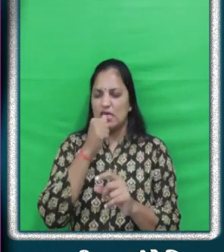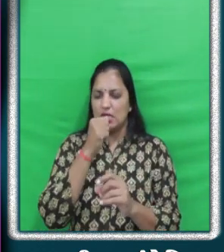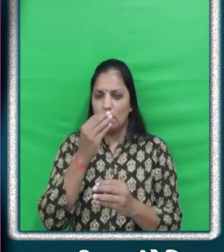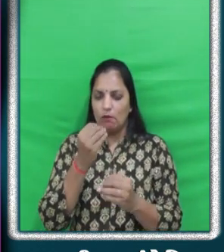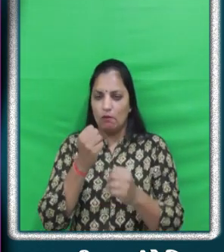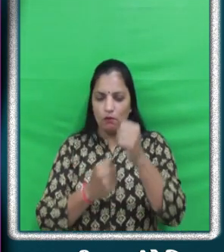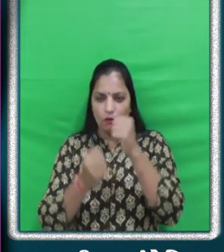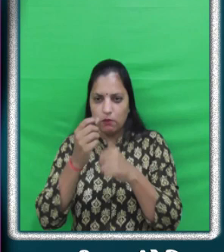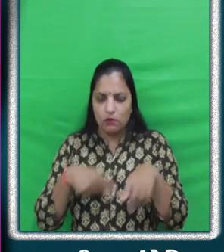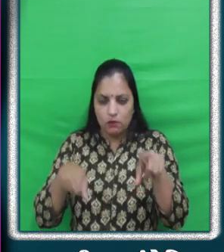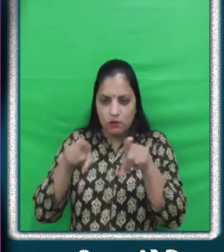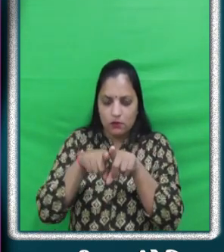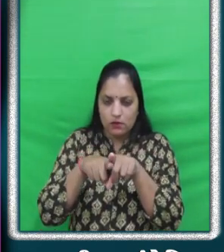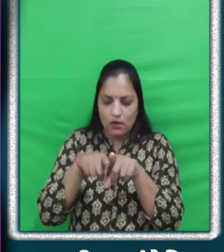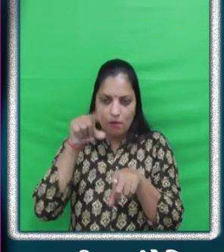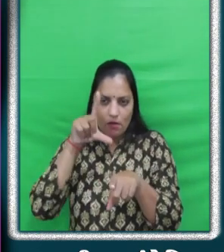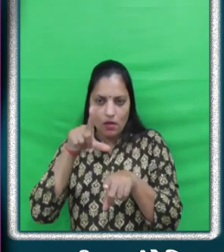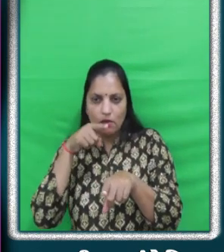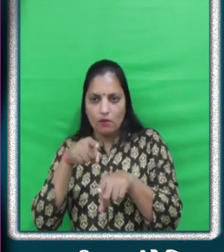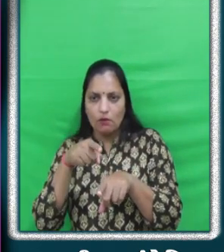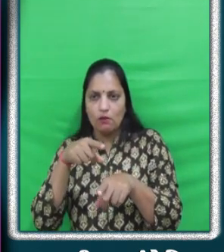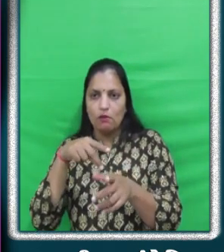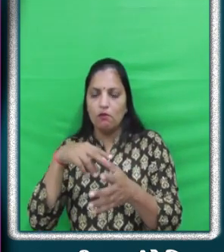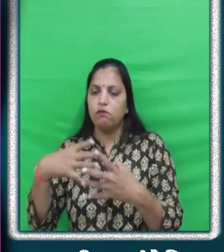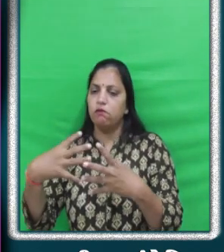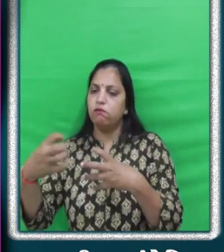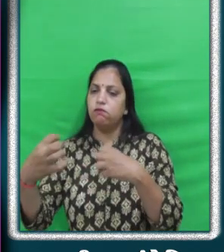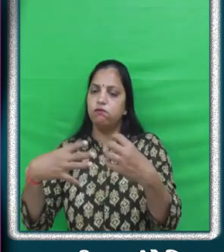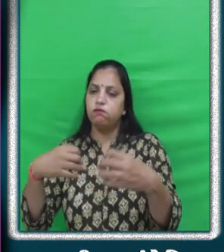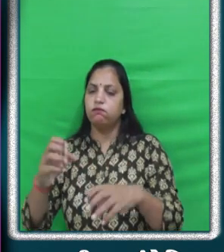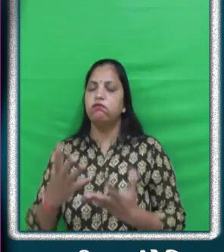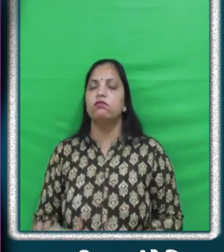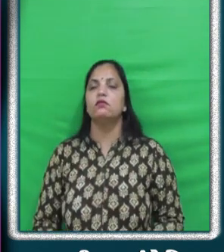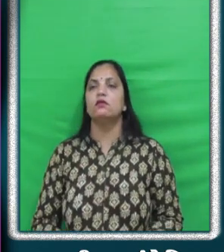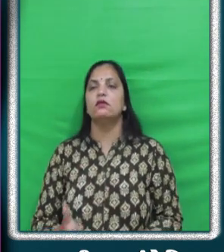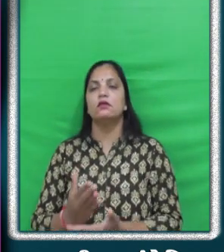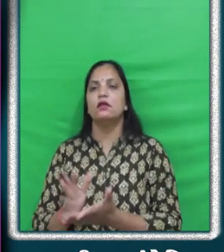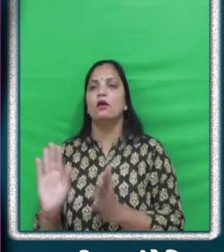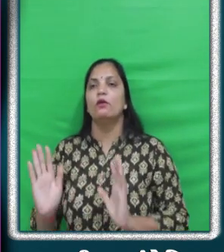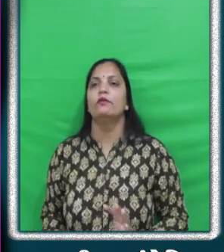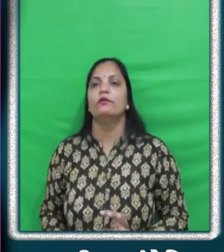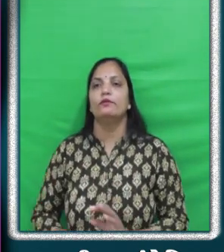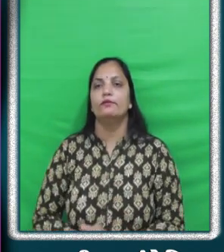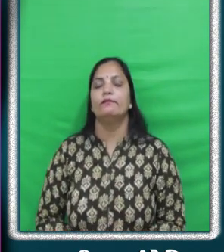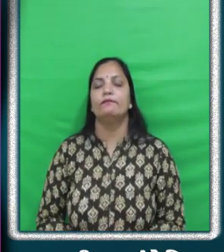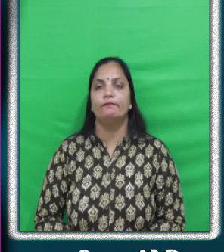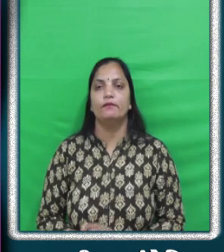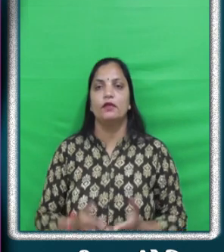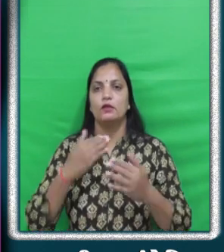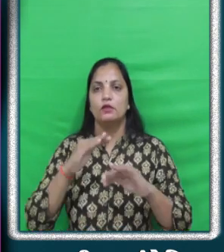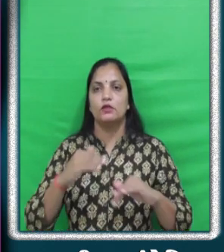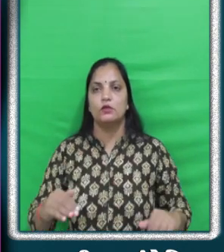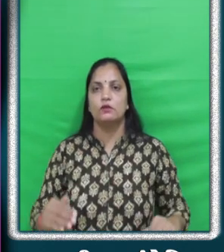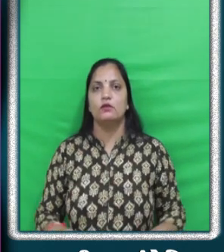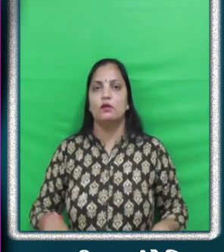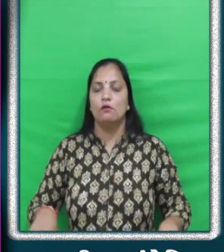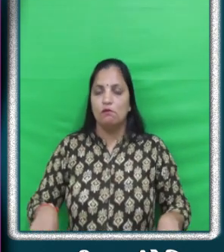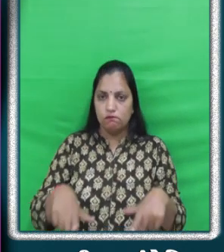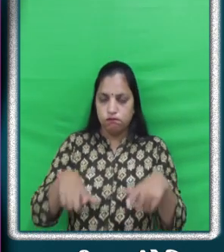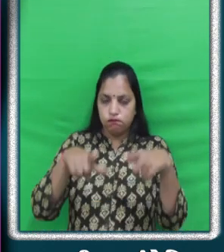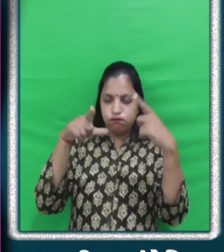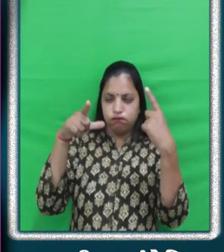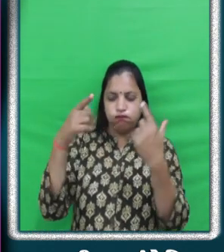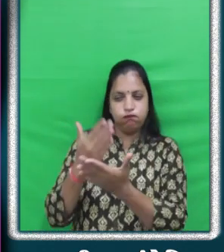જેવું સફેદ પ્રવાહી નીકળે તે પણ શું થયું, એક પ્રકારનું વનસ્પતિનું ઉત્સર્જન। તો વિદ્યાર્થી મિત્રો,